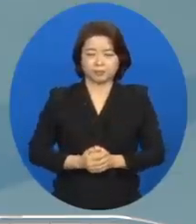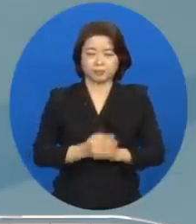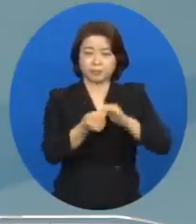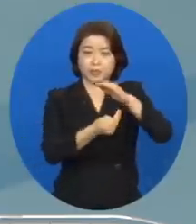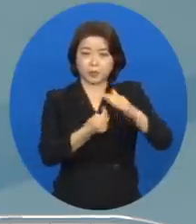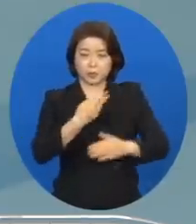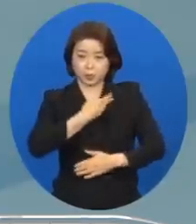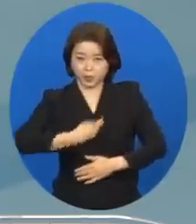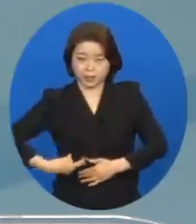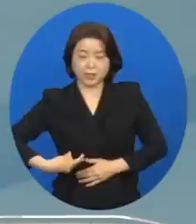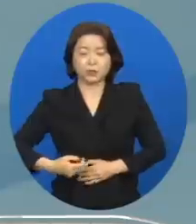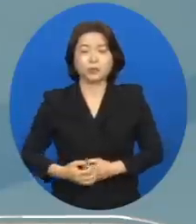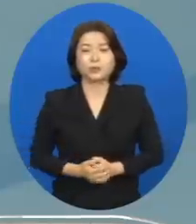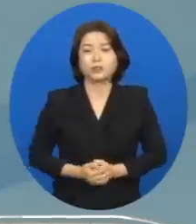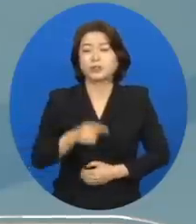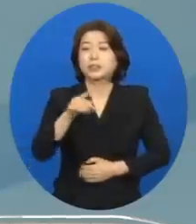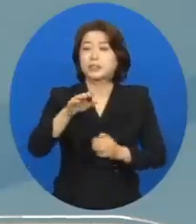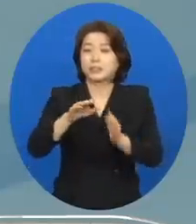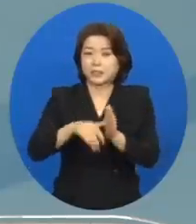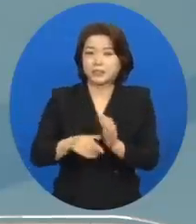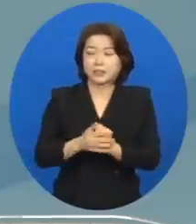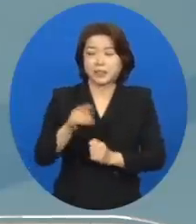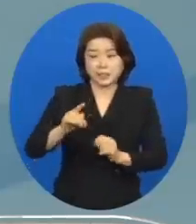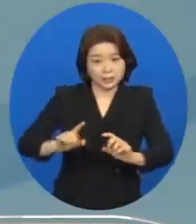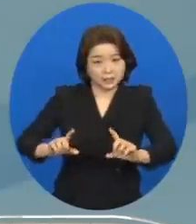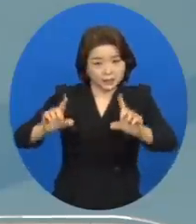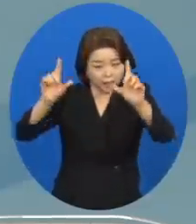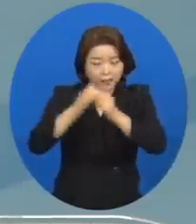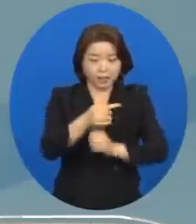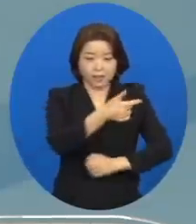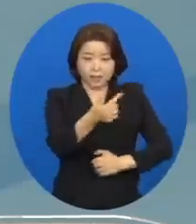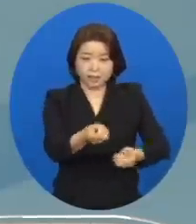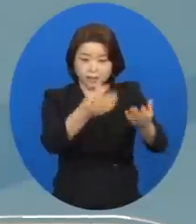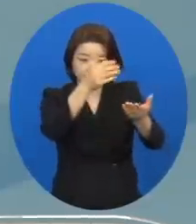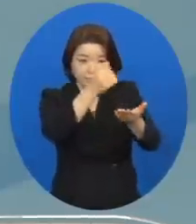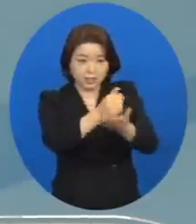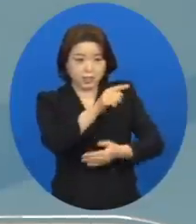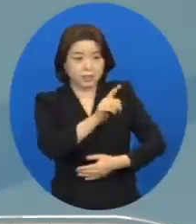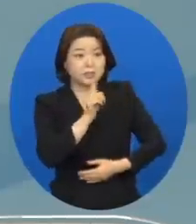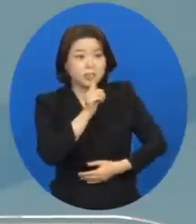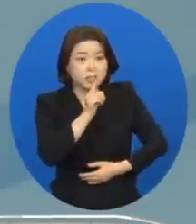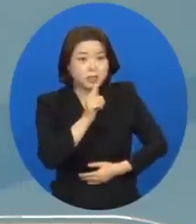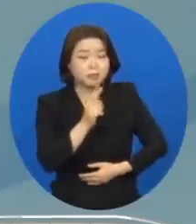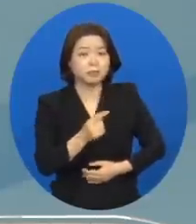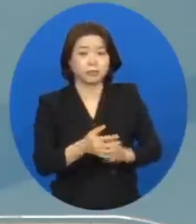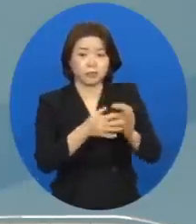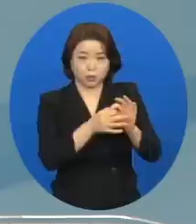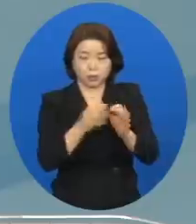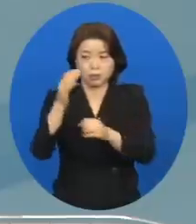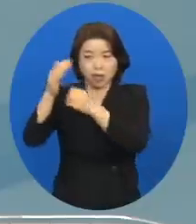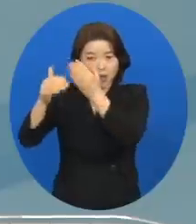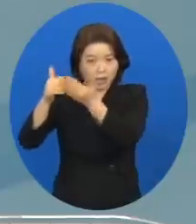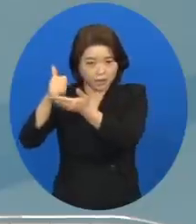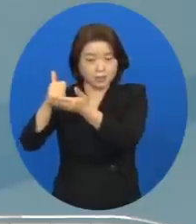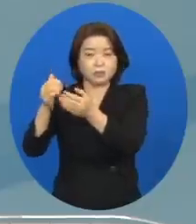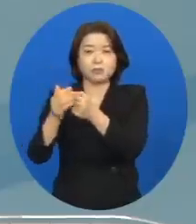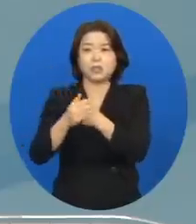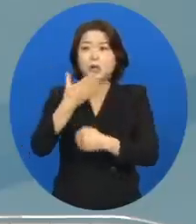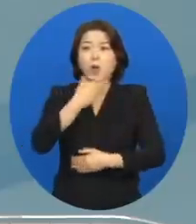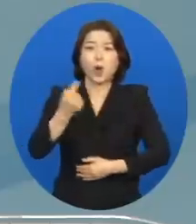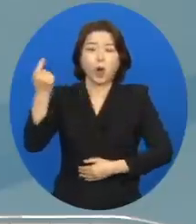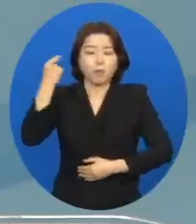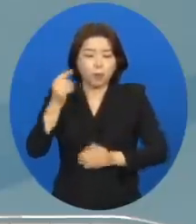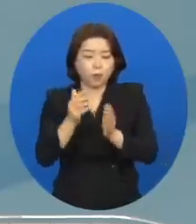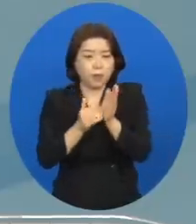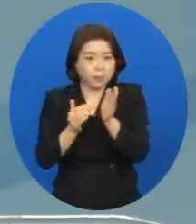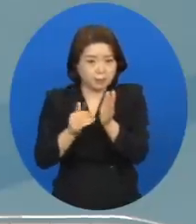요한사도는 그때 그 해에 대제사장의 입을 통하여 하나님께서 복음의